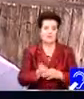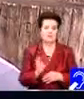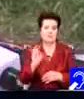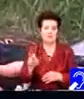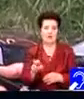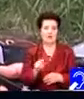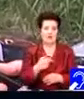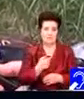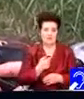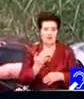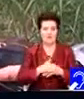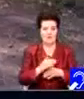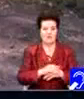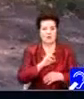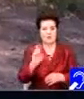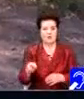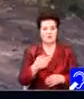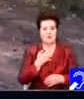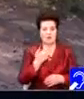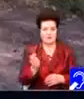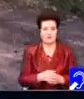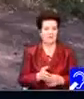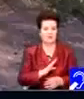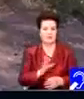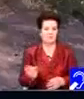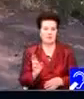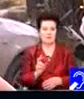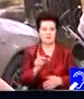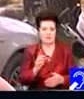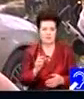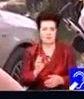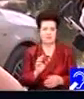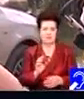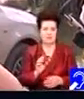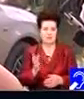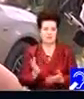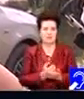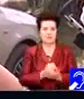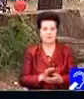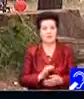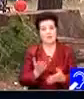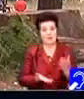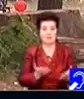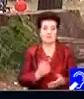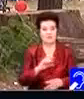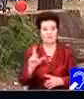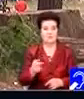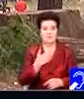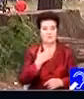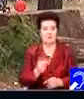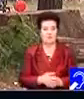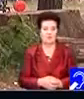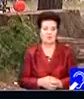la vot. Noi pădem vecerăm golosăvați. La vot n-am dovedit astăzi să mergem. Dar o să mergeți? Cred că da, o să mergem. Chiar am